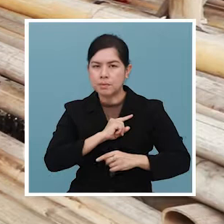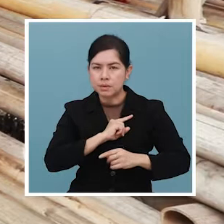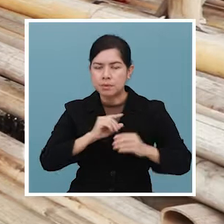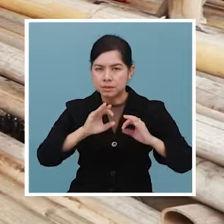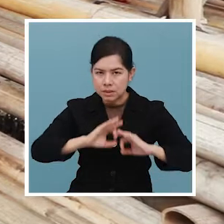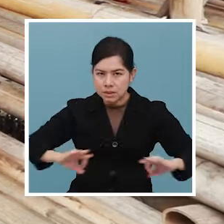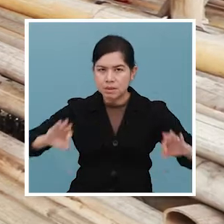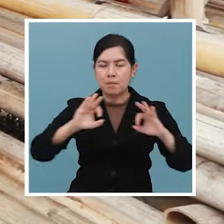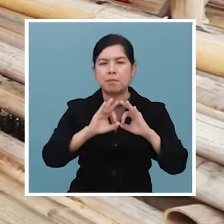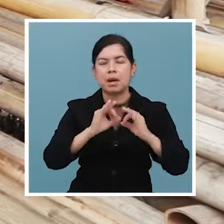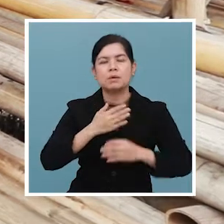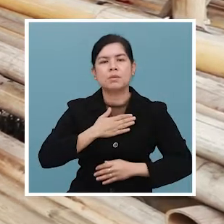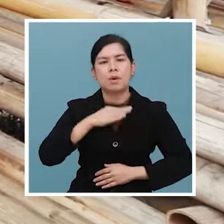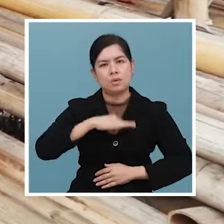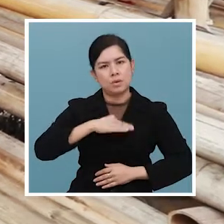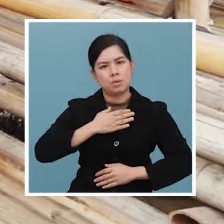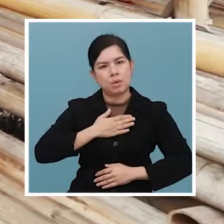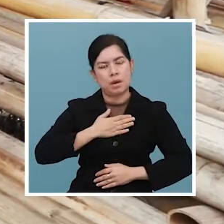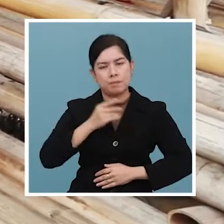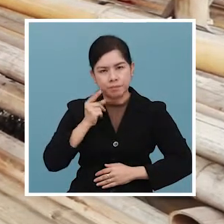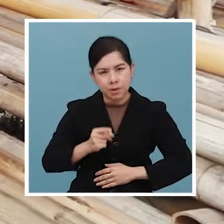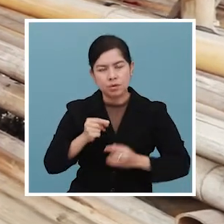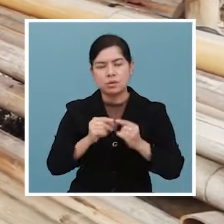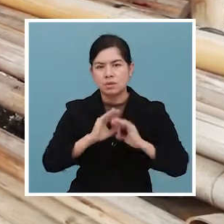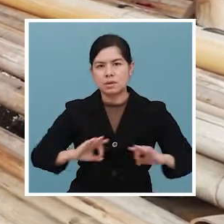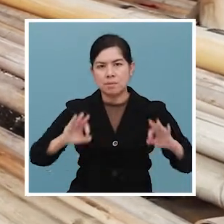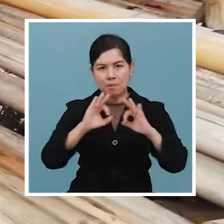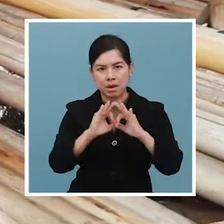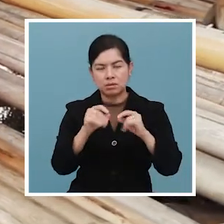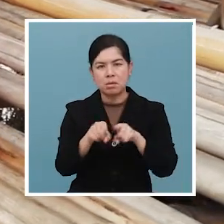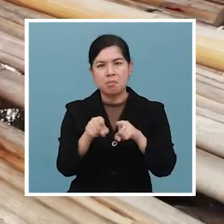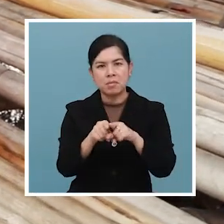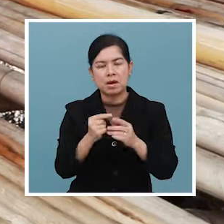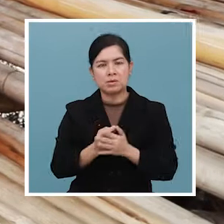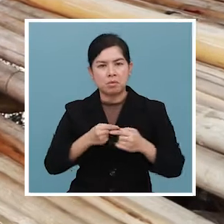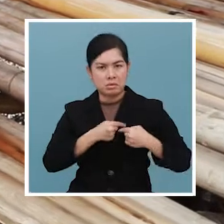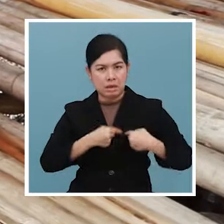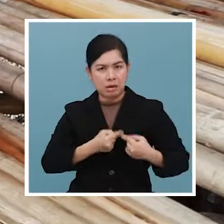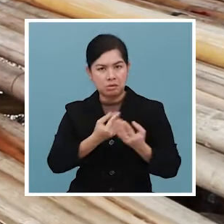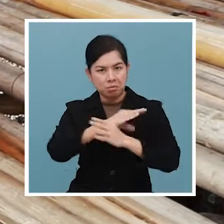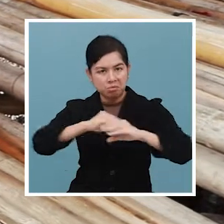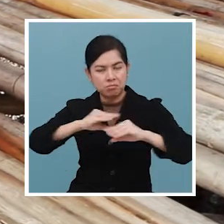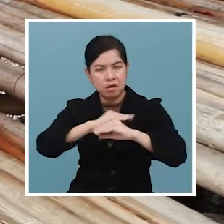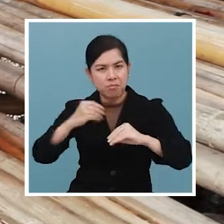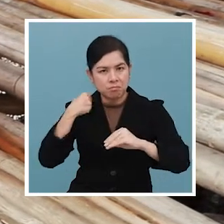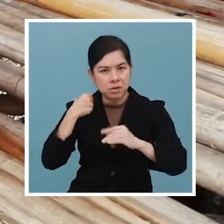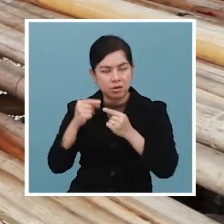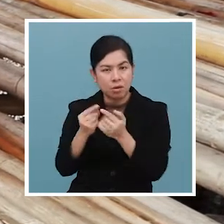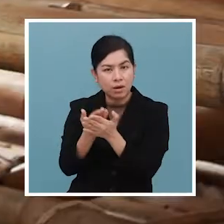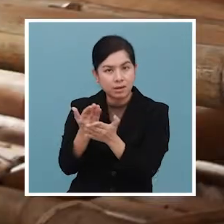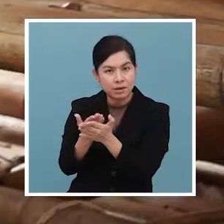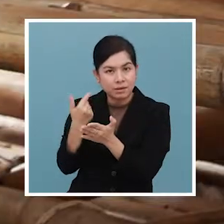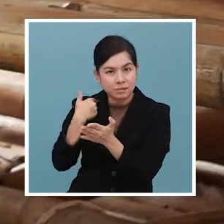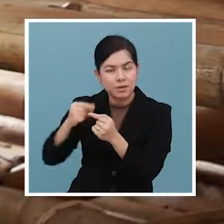นะคะไม่รู้นะนี่ส่วนตัวของพี่เองนะคะเราต้องให้ใจเขาก่อนน่ะผลประโยชน์ตรงมาทีหลังนะคะส่วนรวมต้องมาก่อน